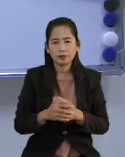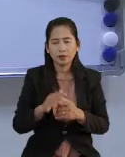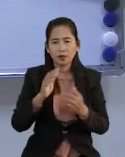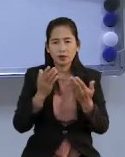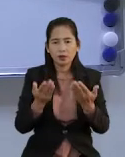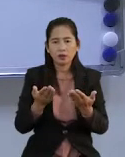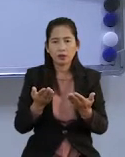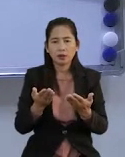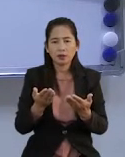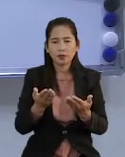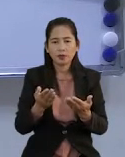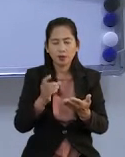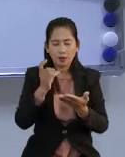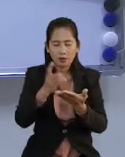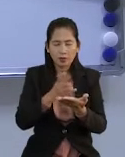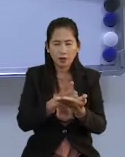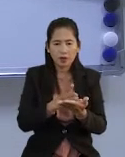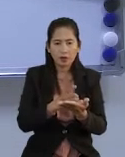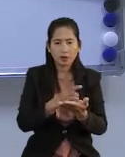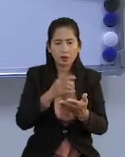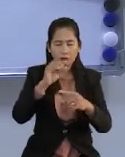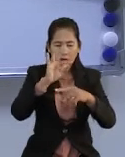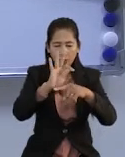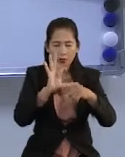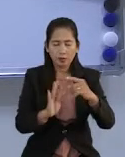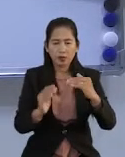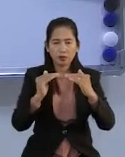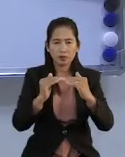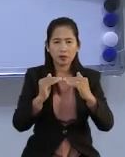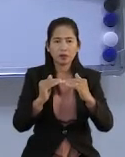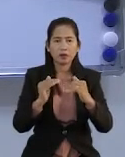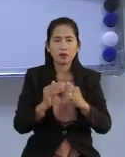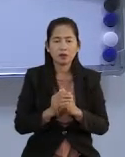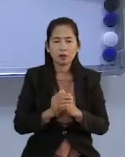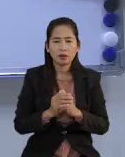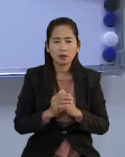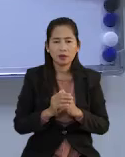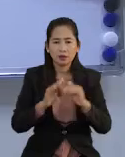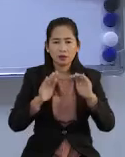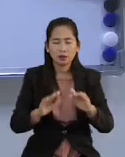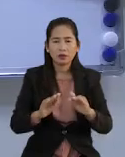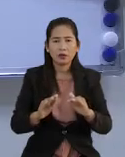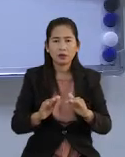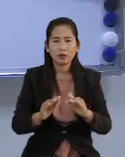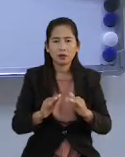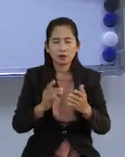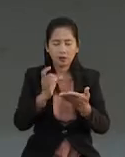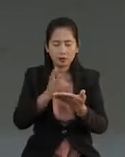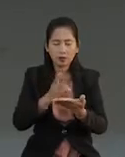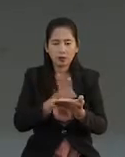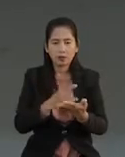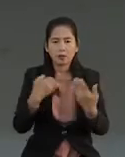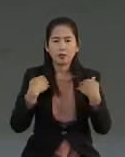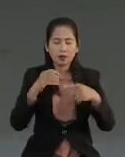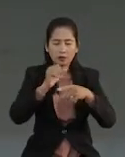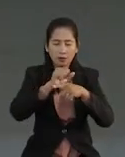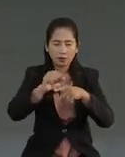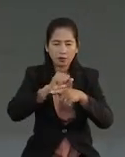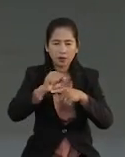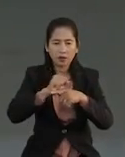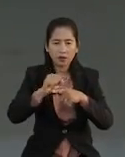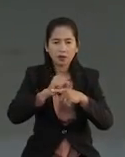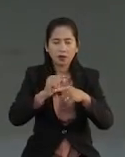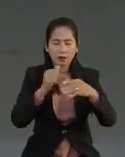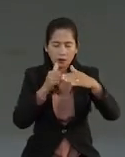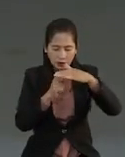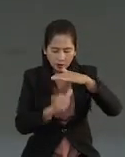chà ní mê riêng bò phía sma khỉa chân nơi nông mê riêng ní cứ miên lùm hạn nơi